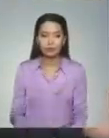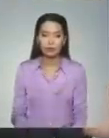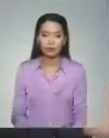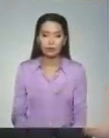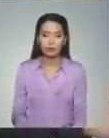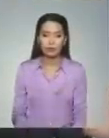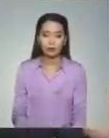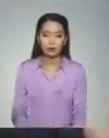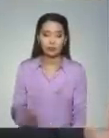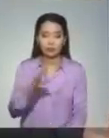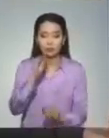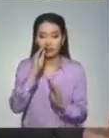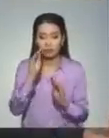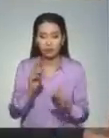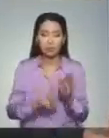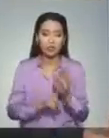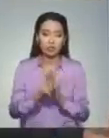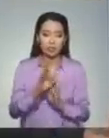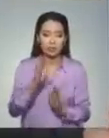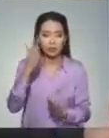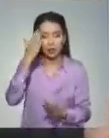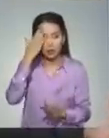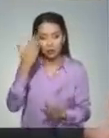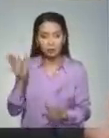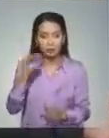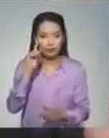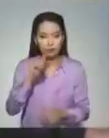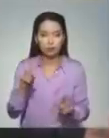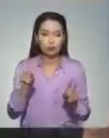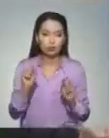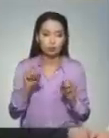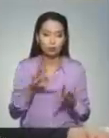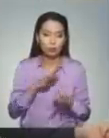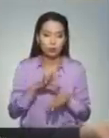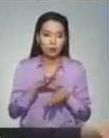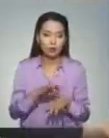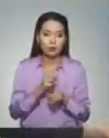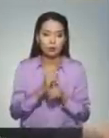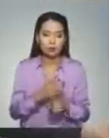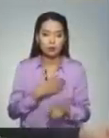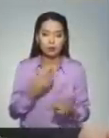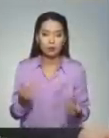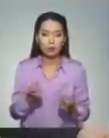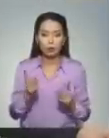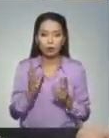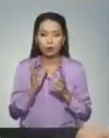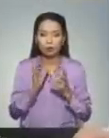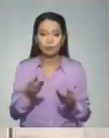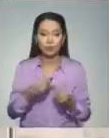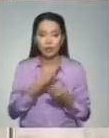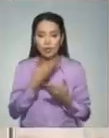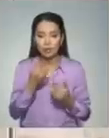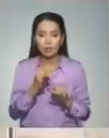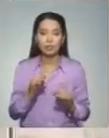В этом все виноваты, начиная с Акима. Все же знали, что нужно было сопровождение. А нам мало того, что автобус не дали, так еще